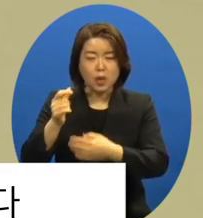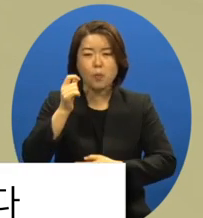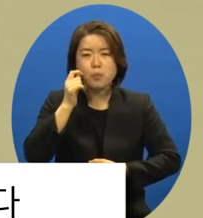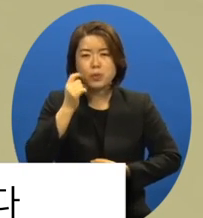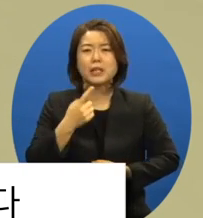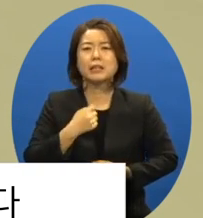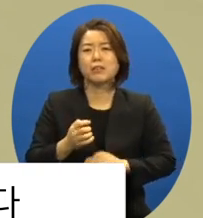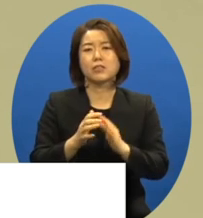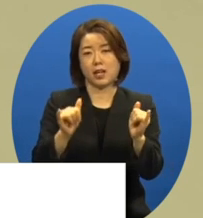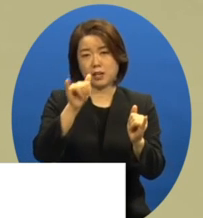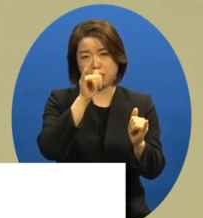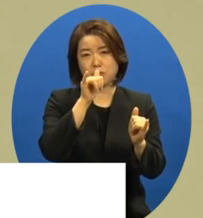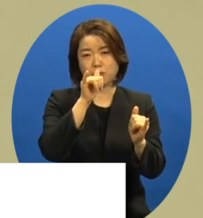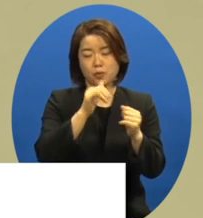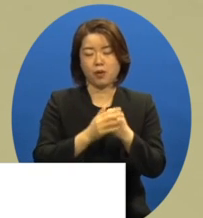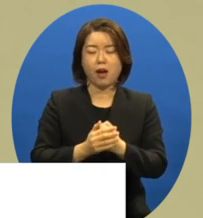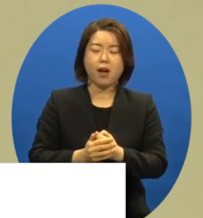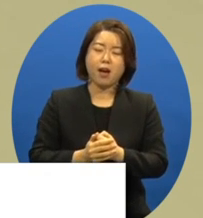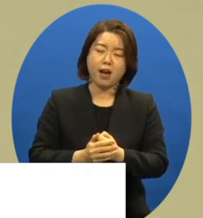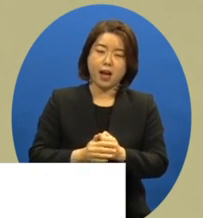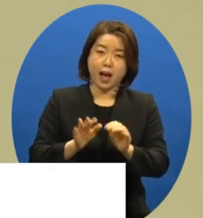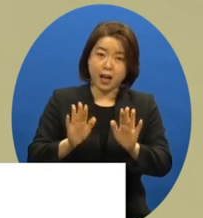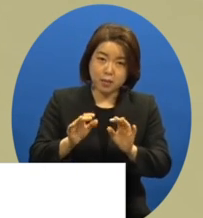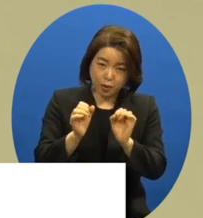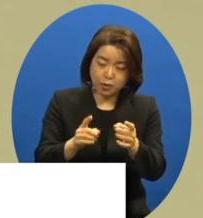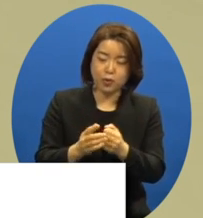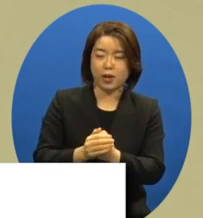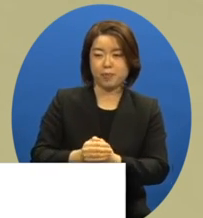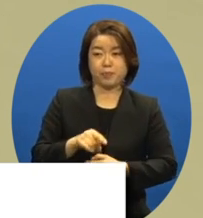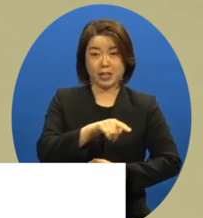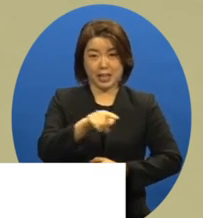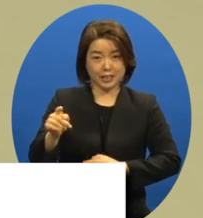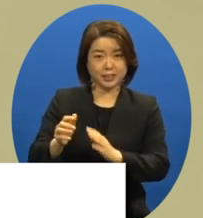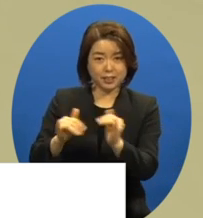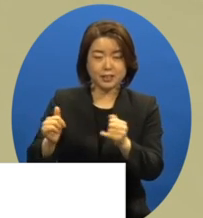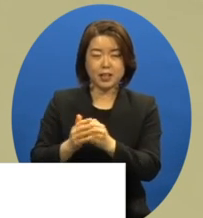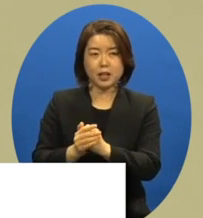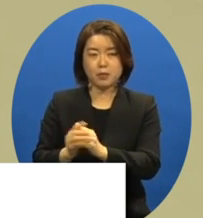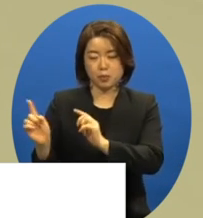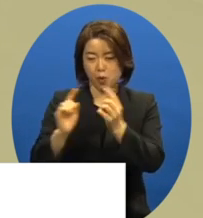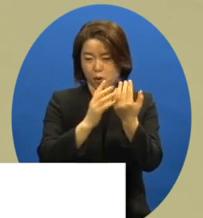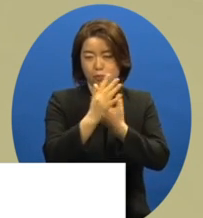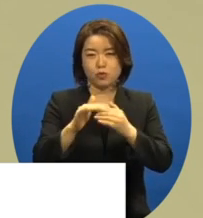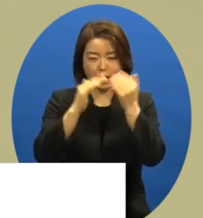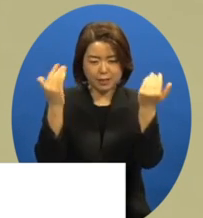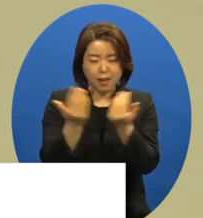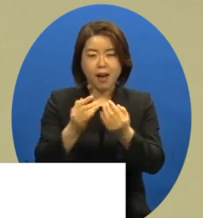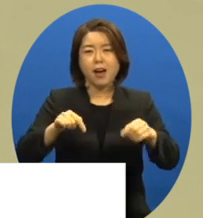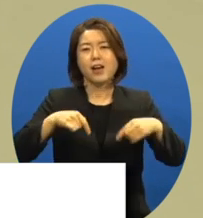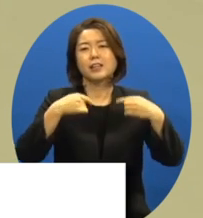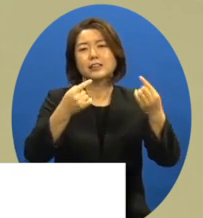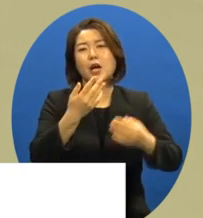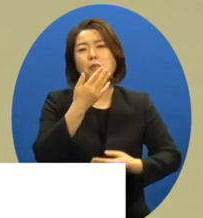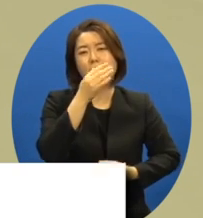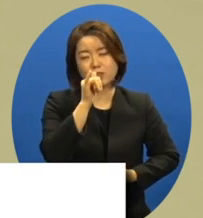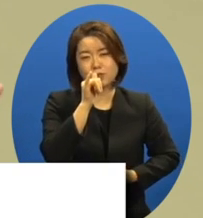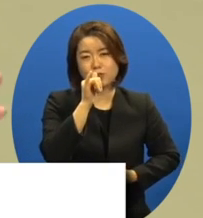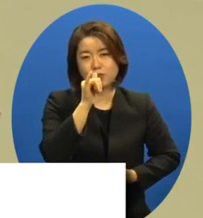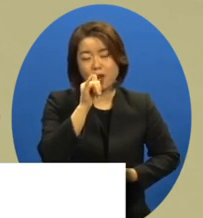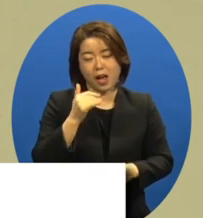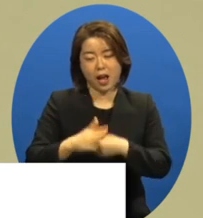있습니다. 그런 분들도 이번 부흥회는 다 참여할 수 있게 그렇게